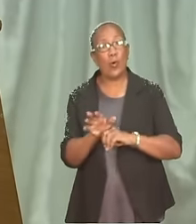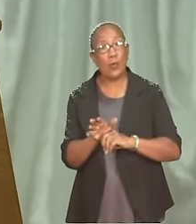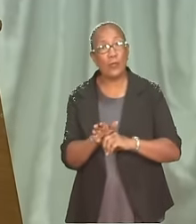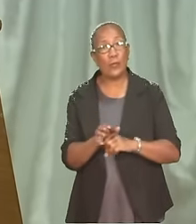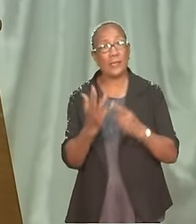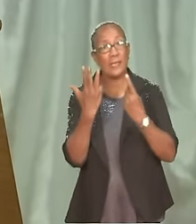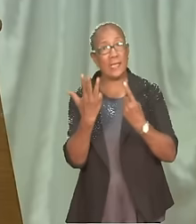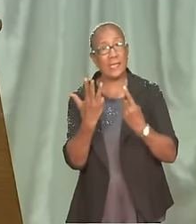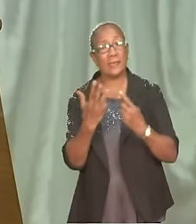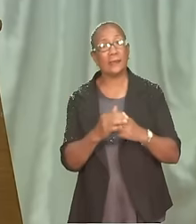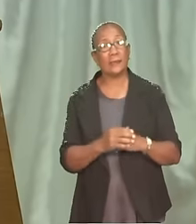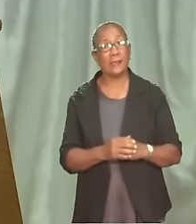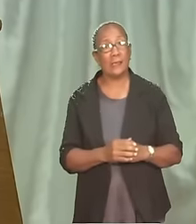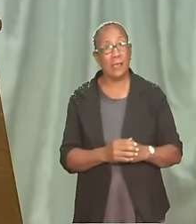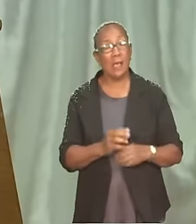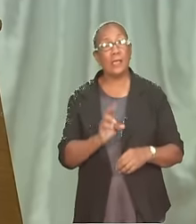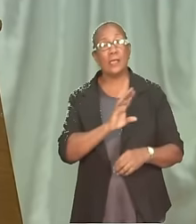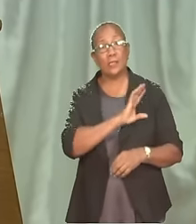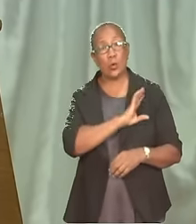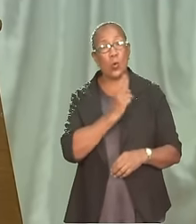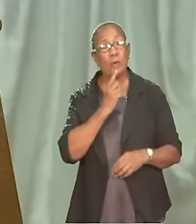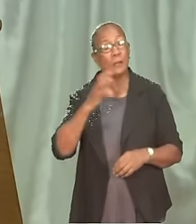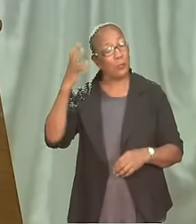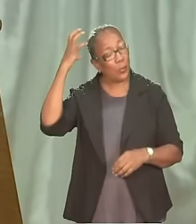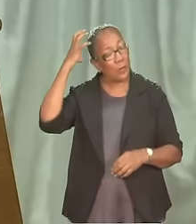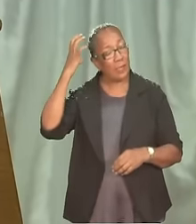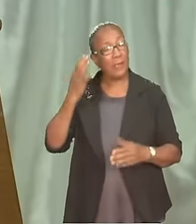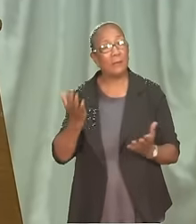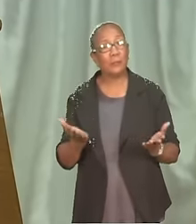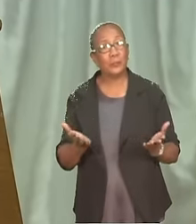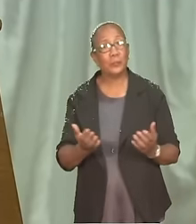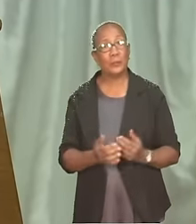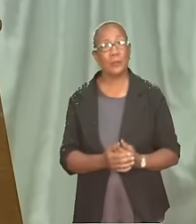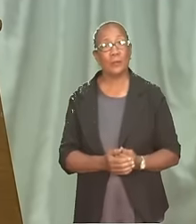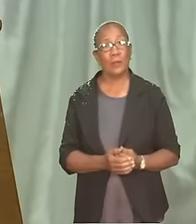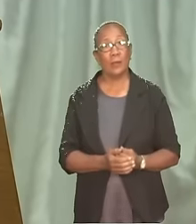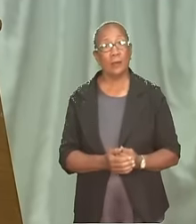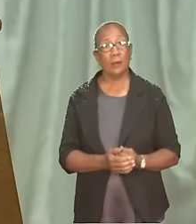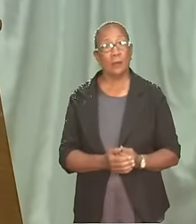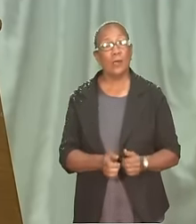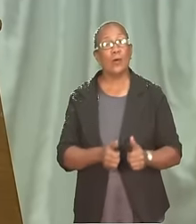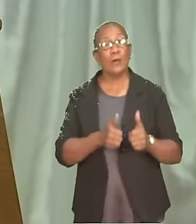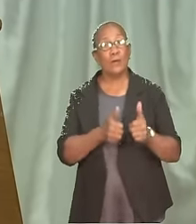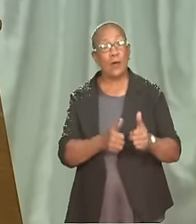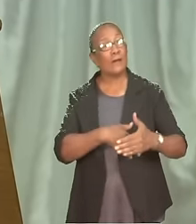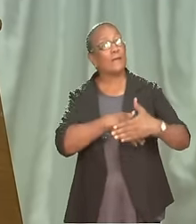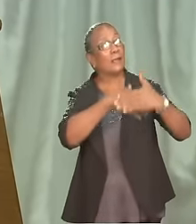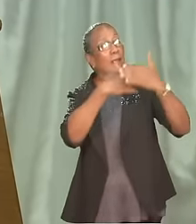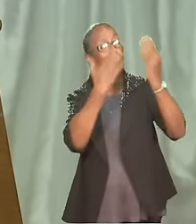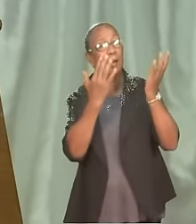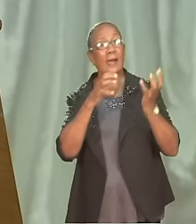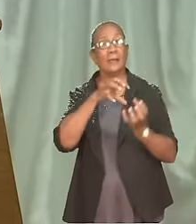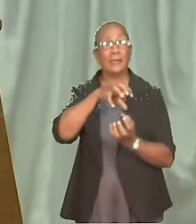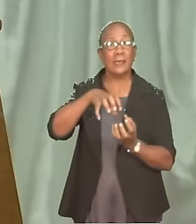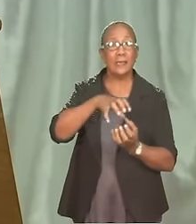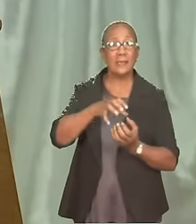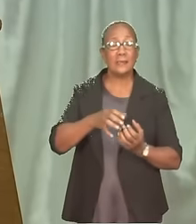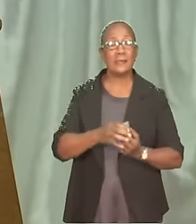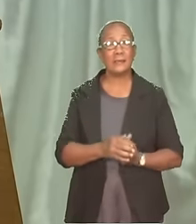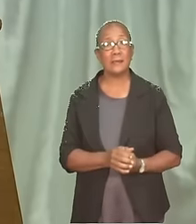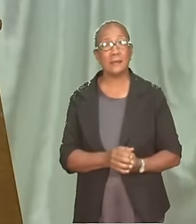COVID-19 pandemie en de impact daarvan heb ik net aangegeven. De gevolgen van klimaatcrisis, denkt u aan de vele